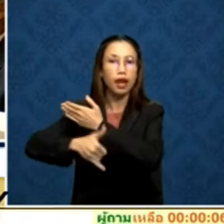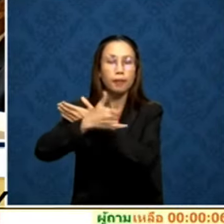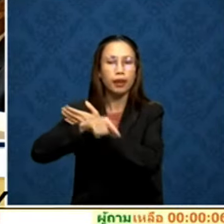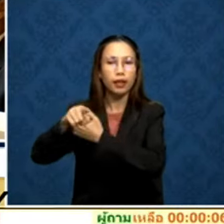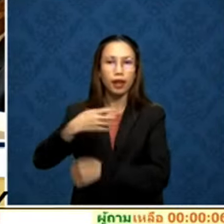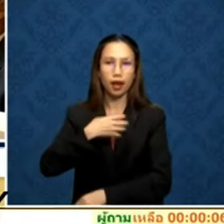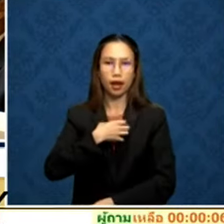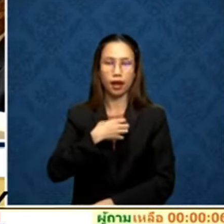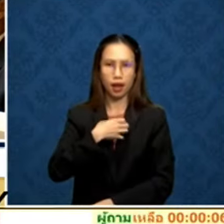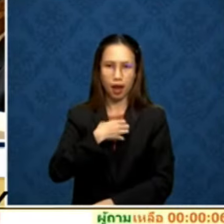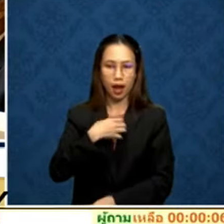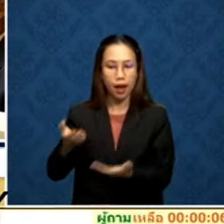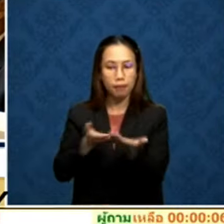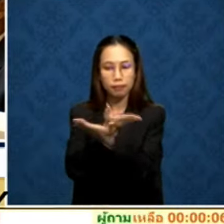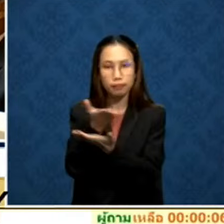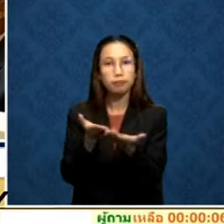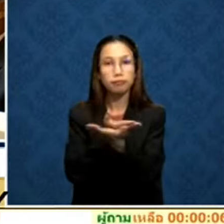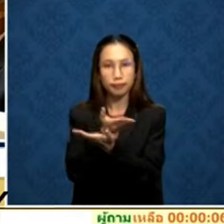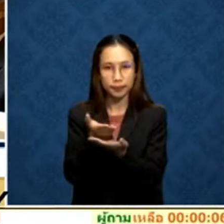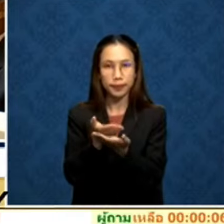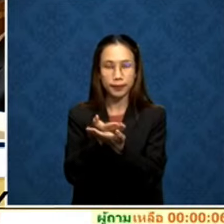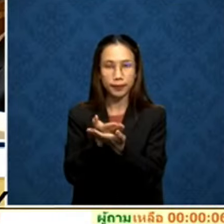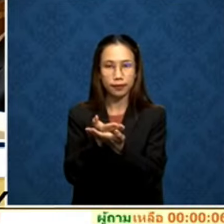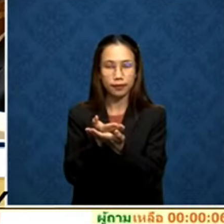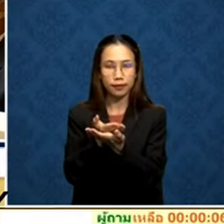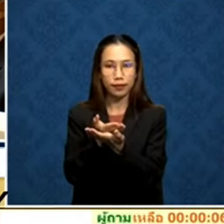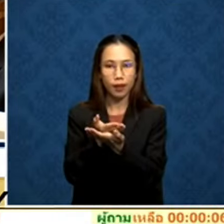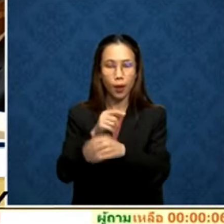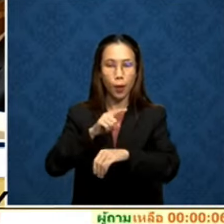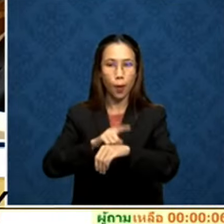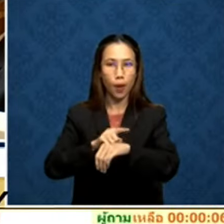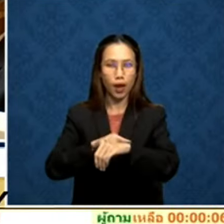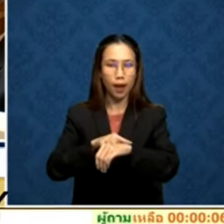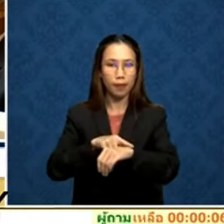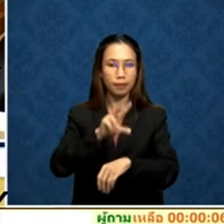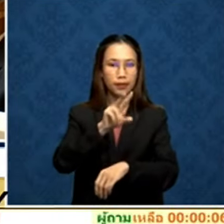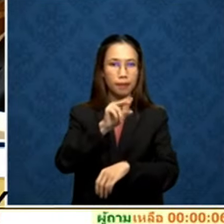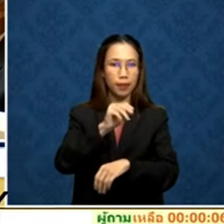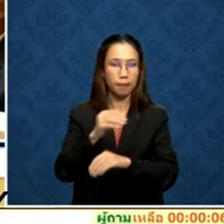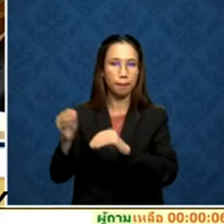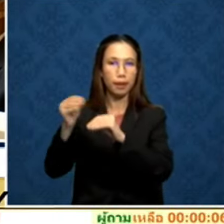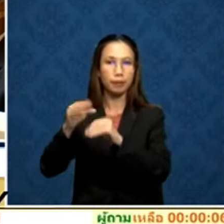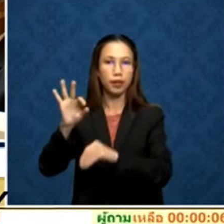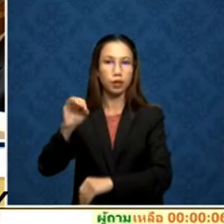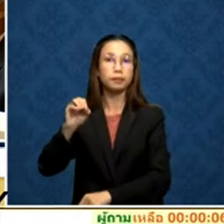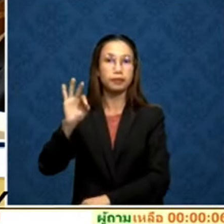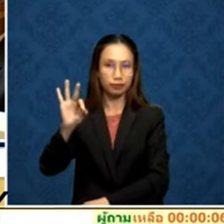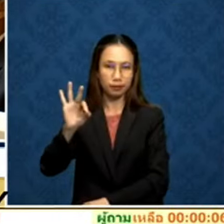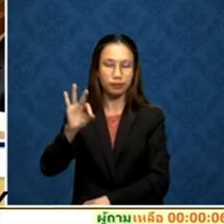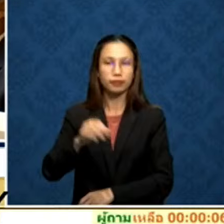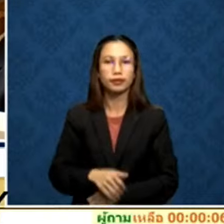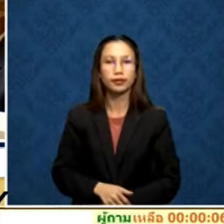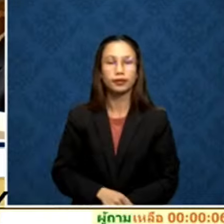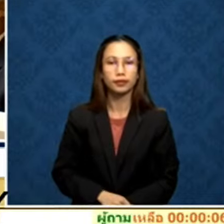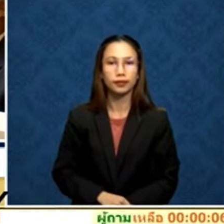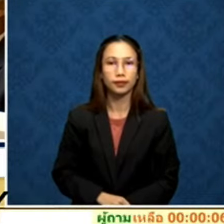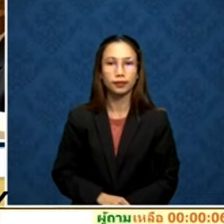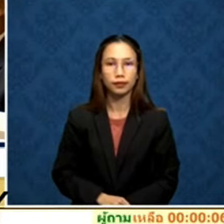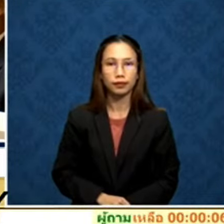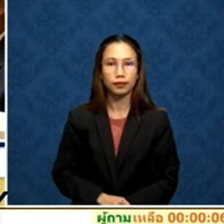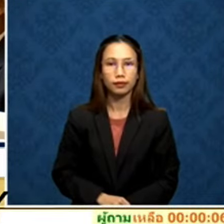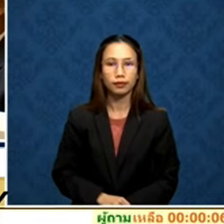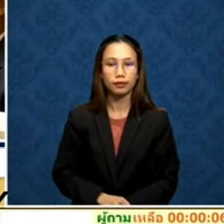ให้มีการพิจารณาเรื่องของการเพิ่มระยะเวลาลีสโฮลด์จาก30ไปเป็น99ปีนะครับส่วนที่อย่างที่ท่าน